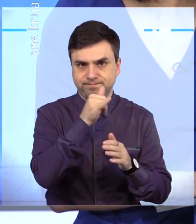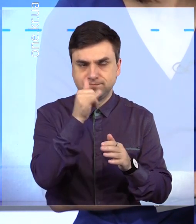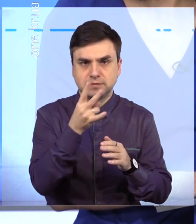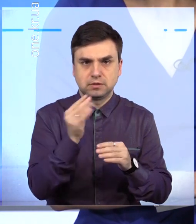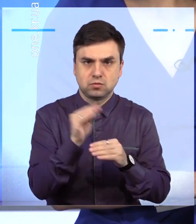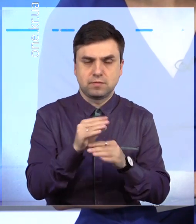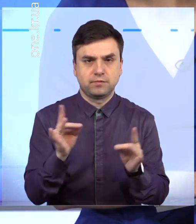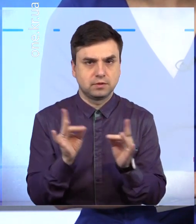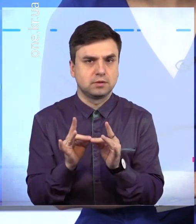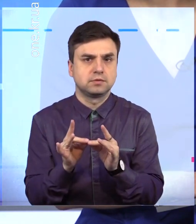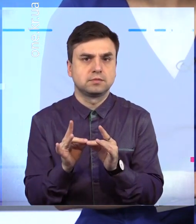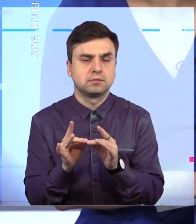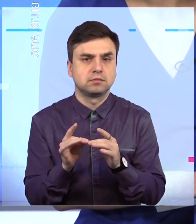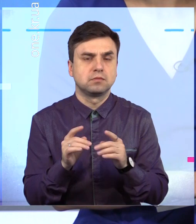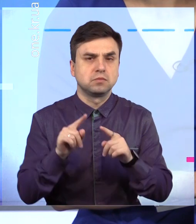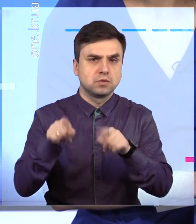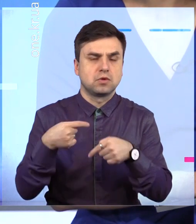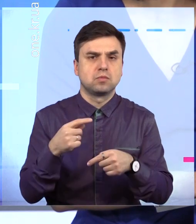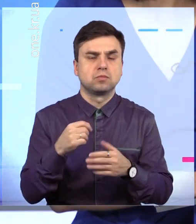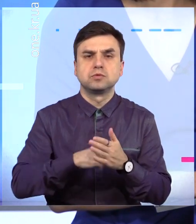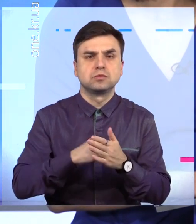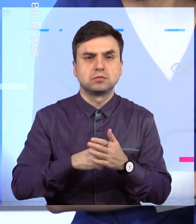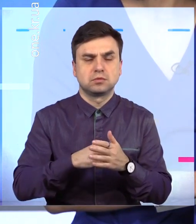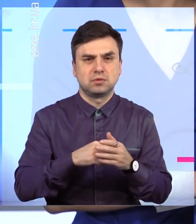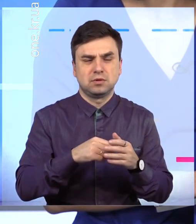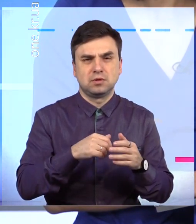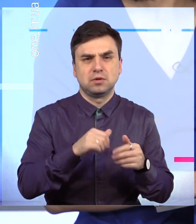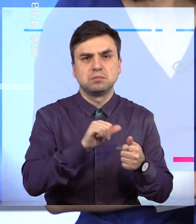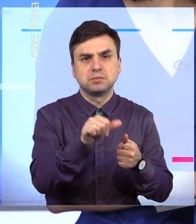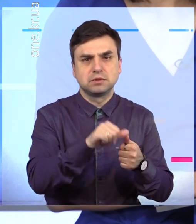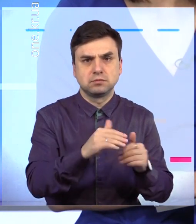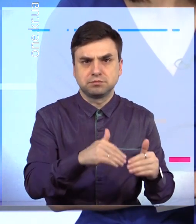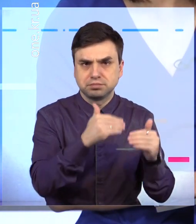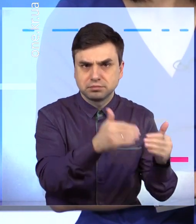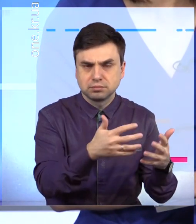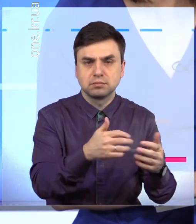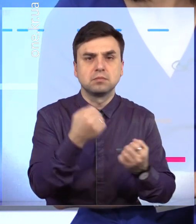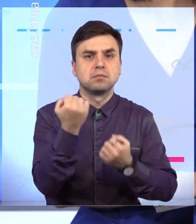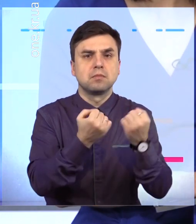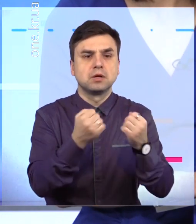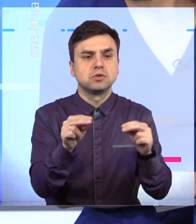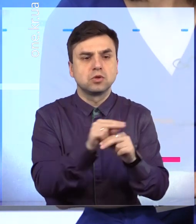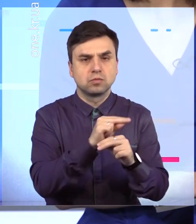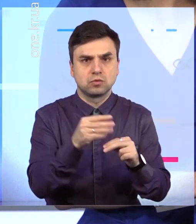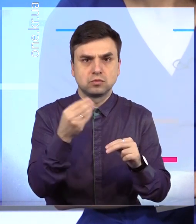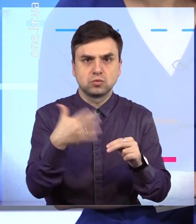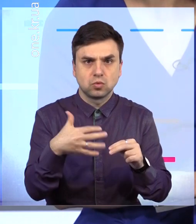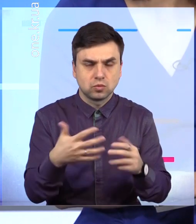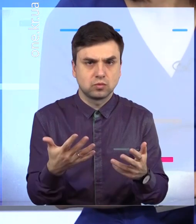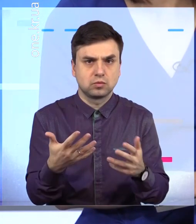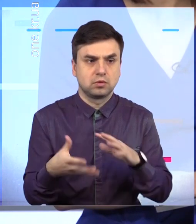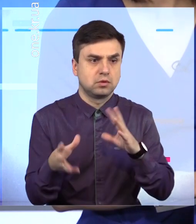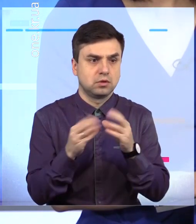10 гривень. Такі міри вони мотивують зростанням цін на пальне та техобслуговування автотранспорту, через що перевізники опинилися на